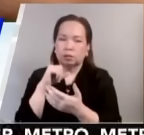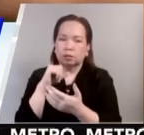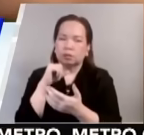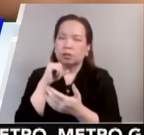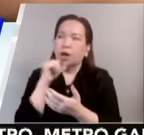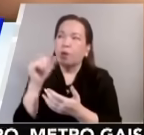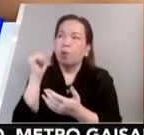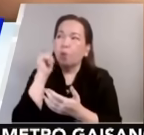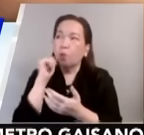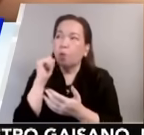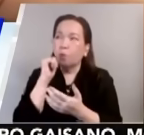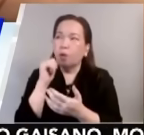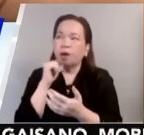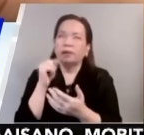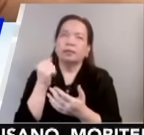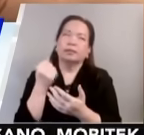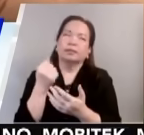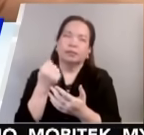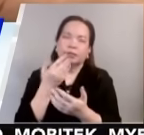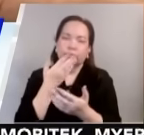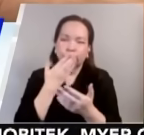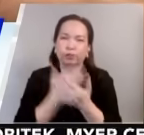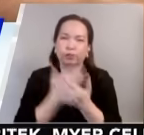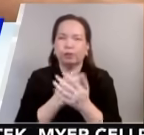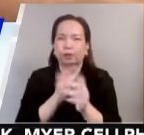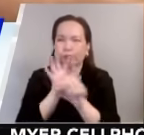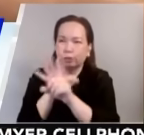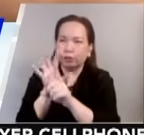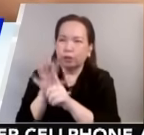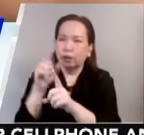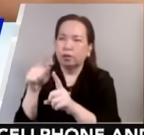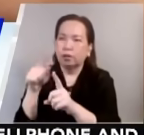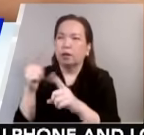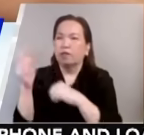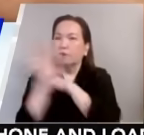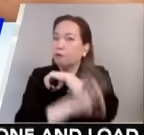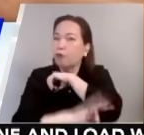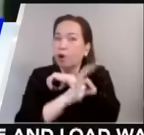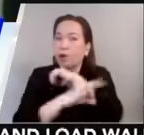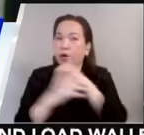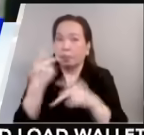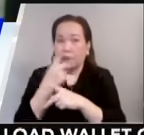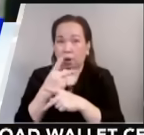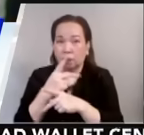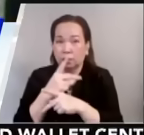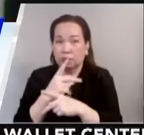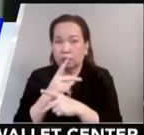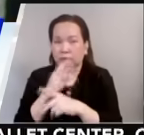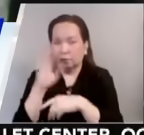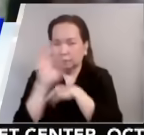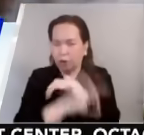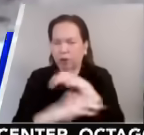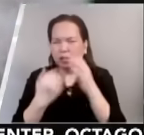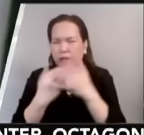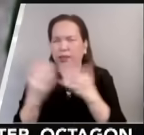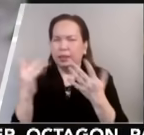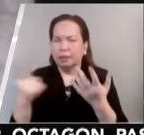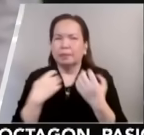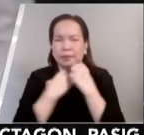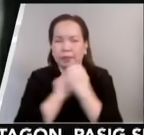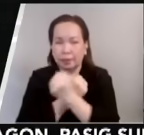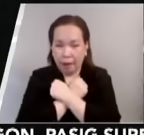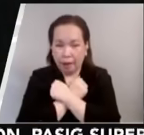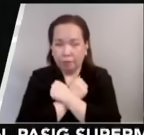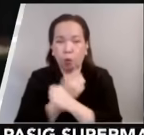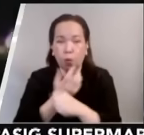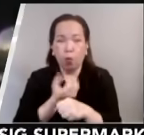nating gamitin at dapat po matutunan din nating mahalin yung sarili nating bayan tsaka sariling wika po para sa GMA integrated